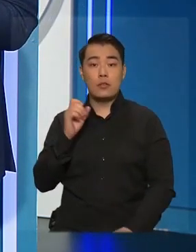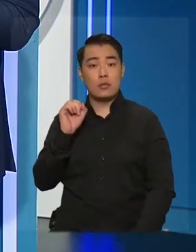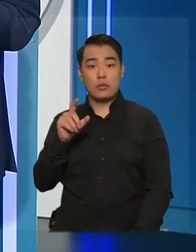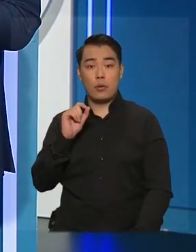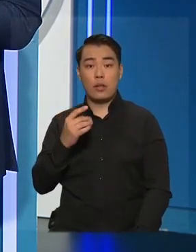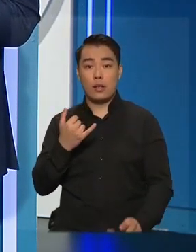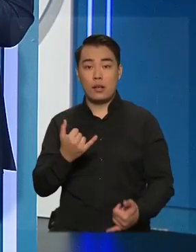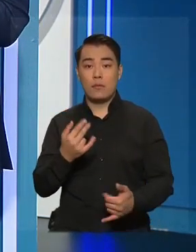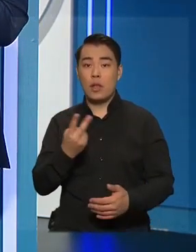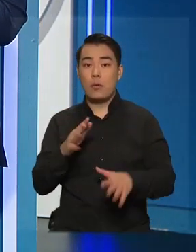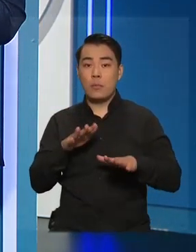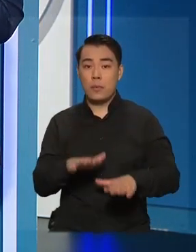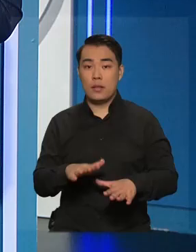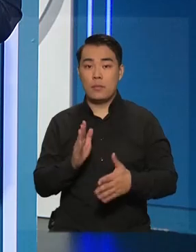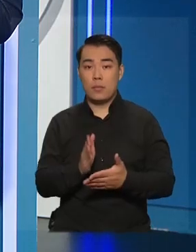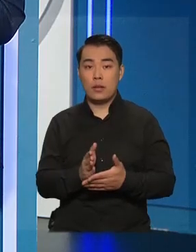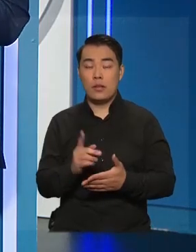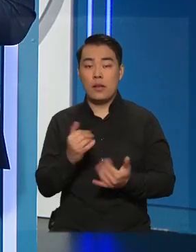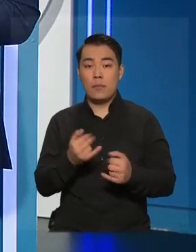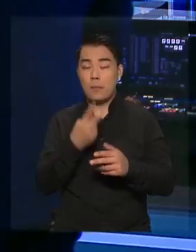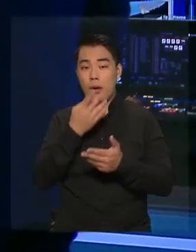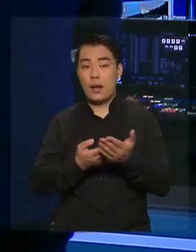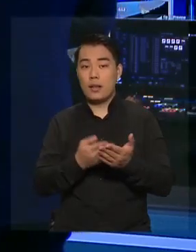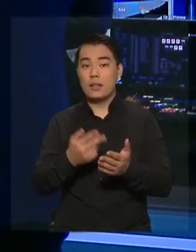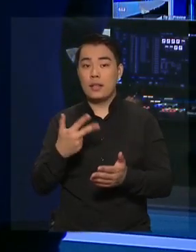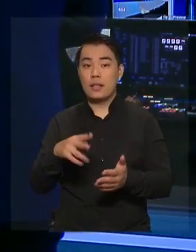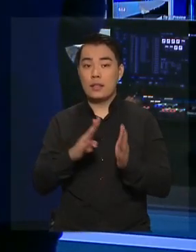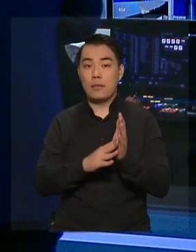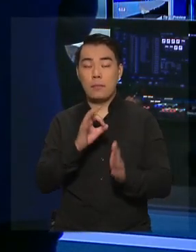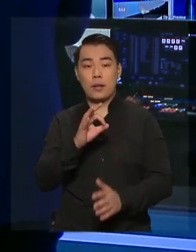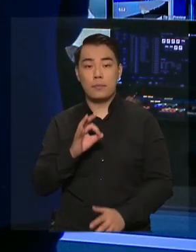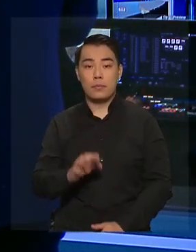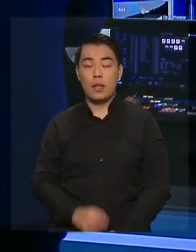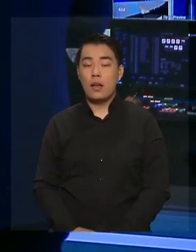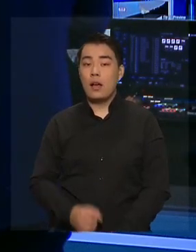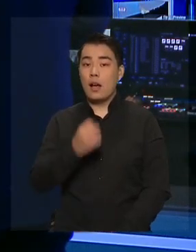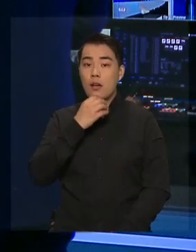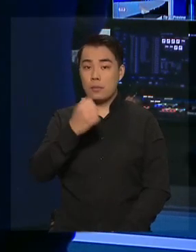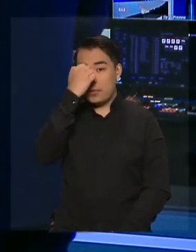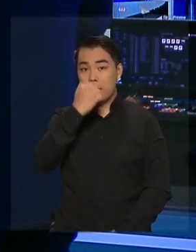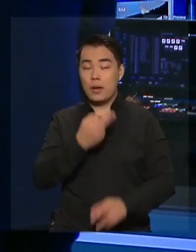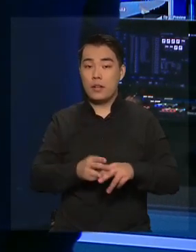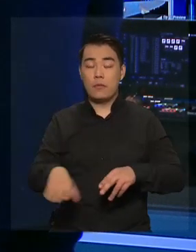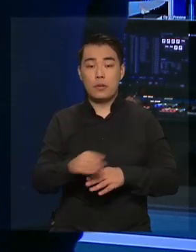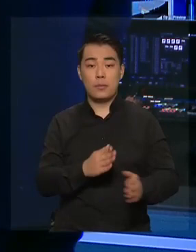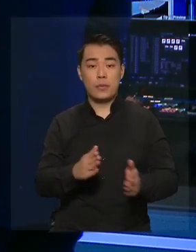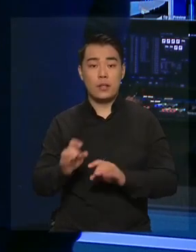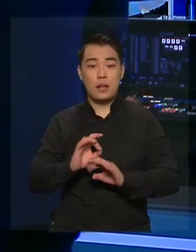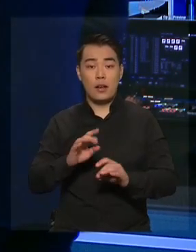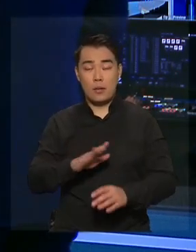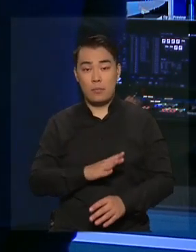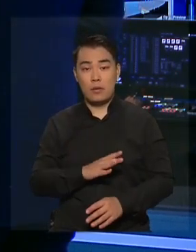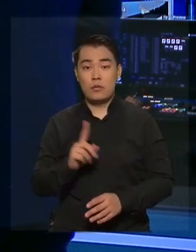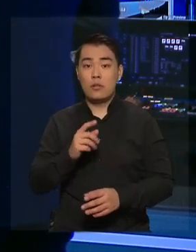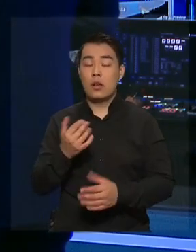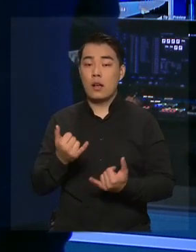золото всего лишь на втором месте со скромным показателем только 39%. Хорошо, спасибо. Это очень подробный расклад. Скажите, Тамерлан, а